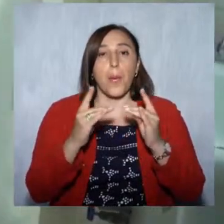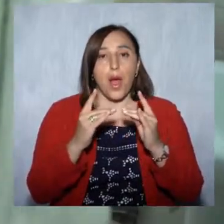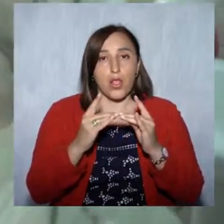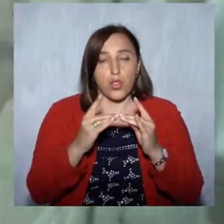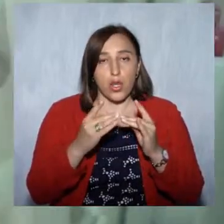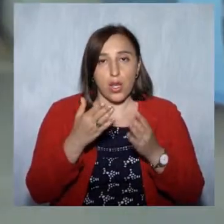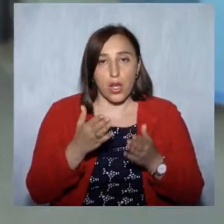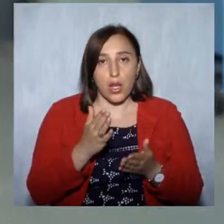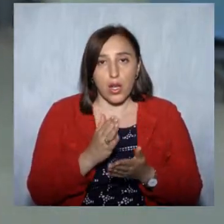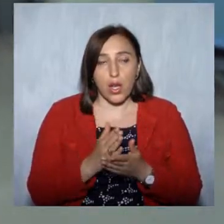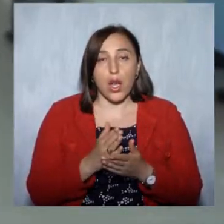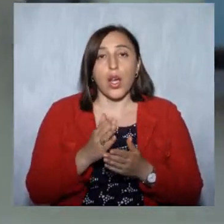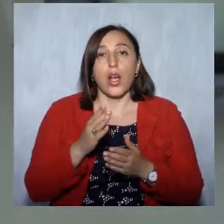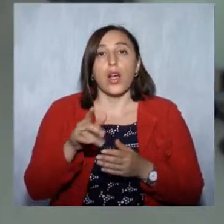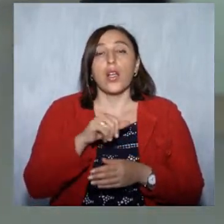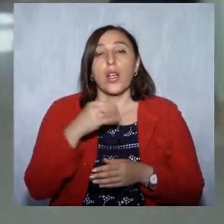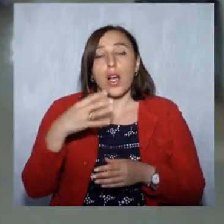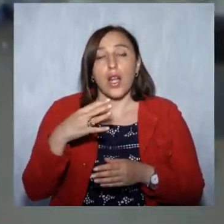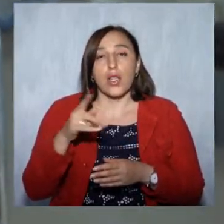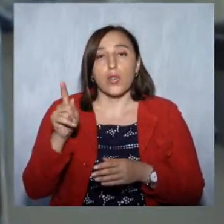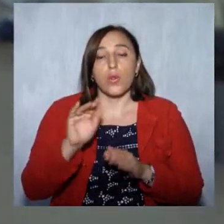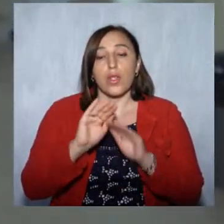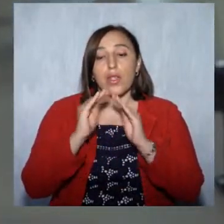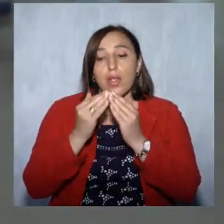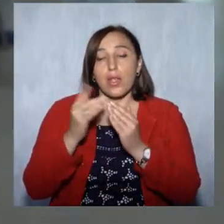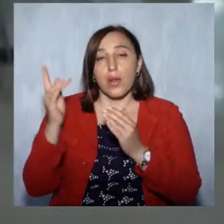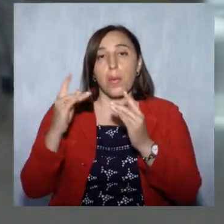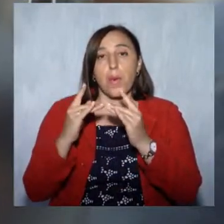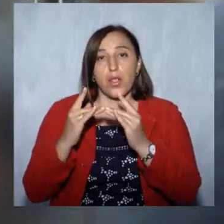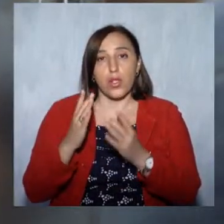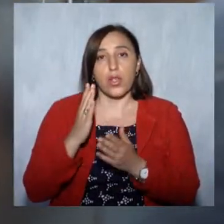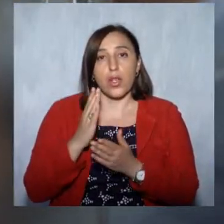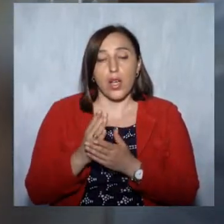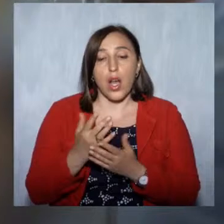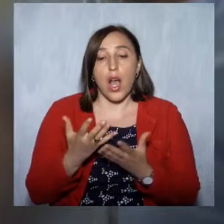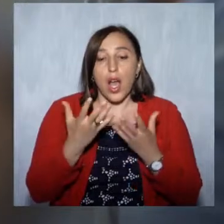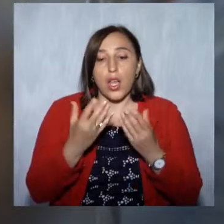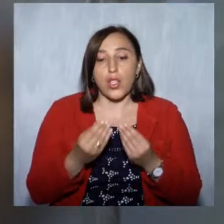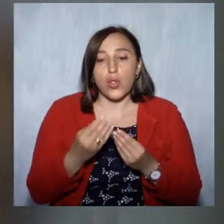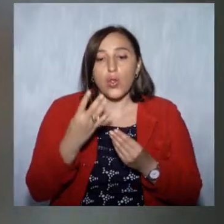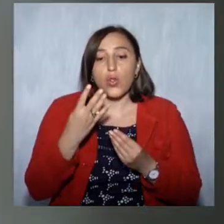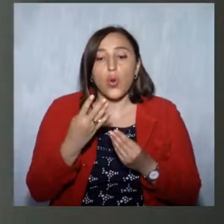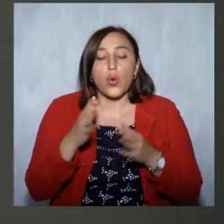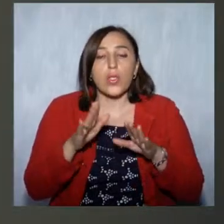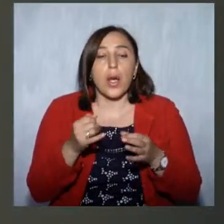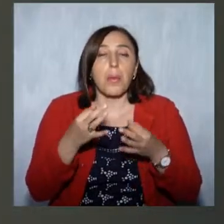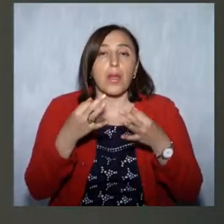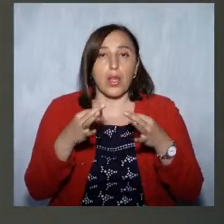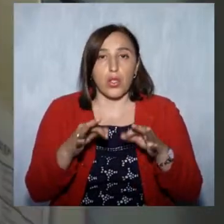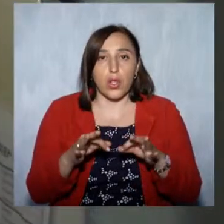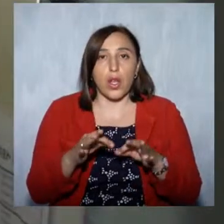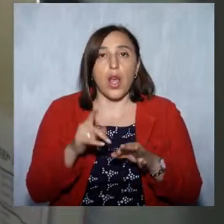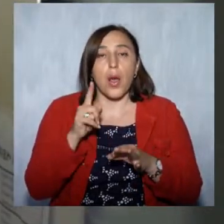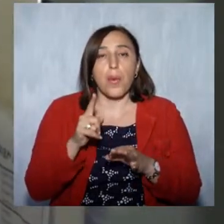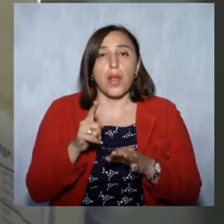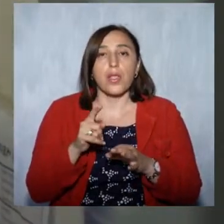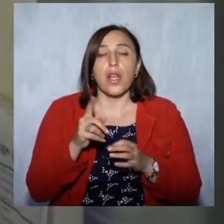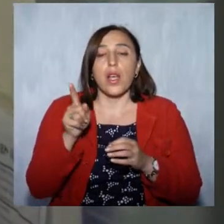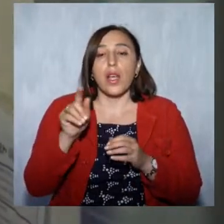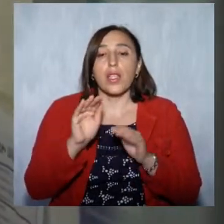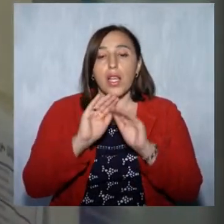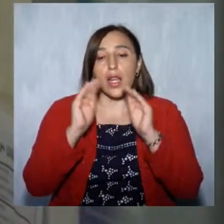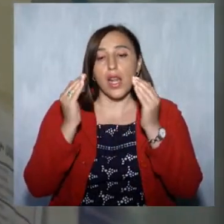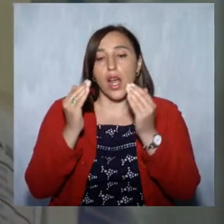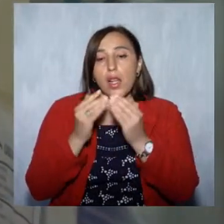եւս 40-ը վերակենդանացման բաժանմունքում, որից 4-ն այսօր առավոտյան է ազատվել։ Շուշան Դանիելյանի խոսքով միշտ չէ, որ